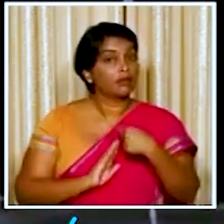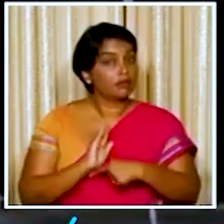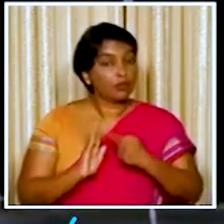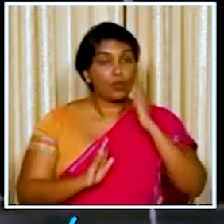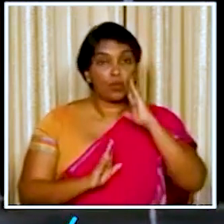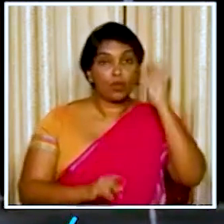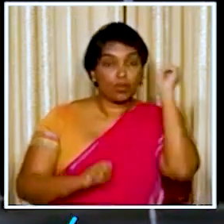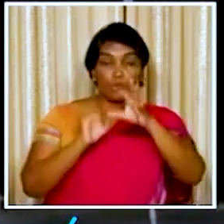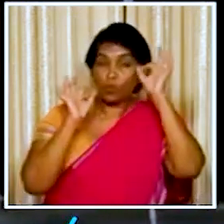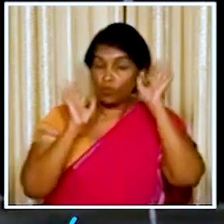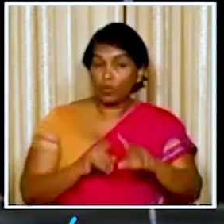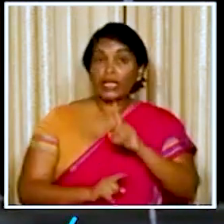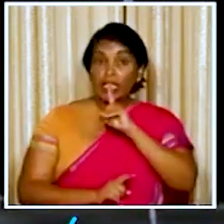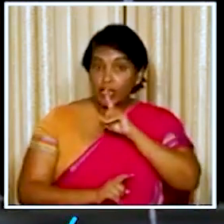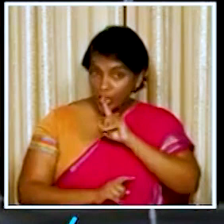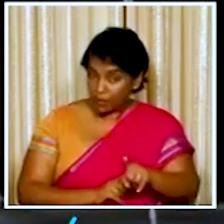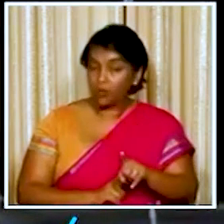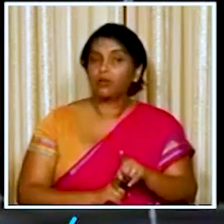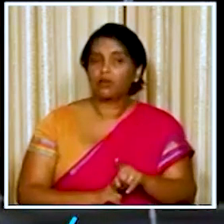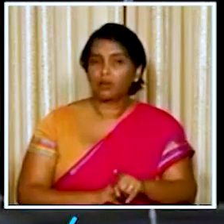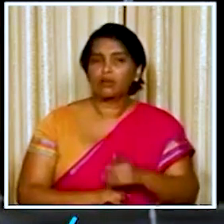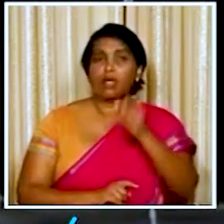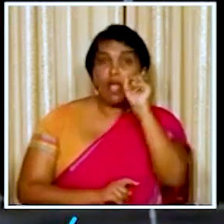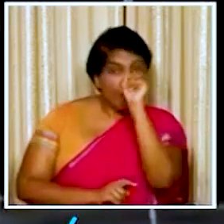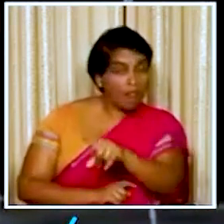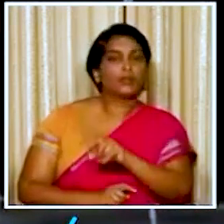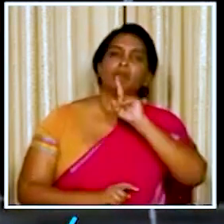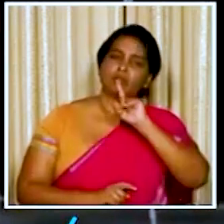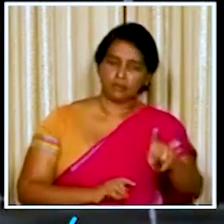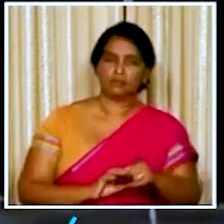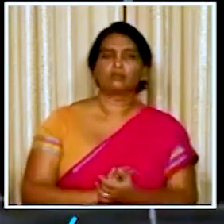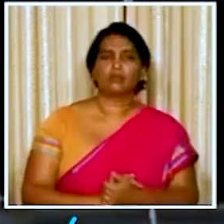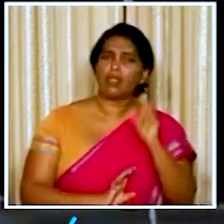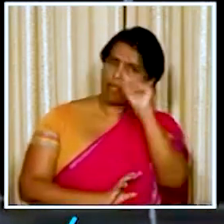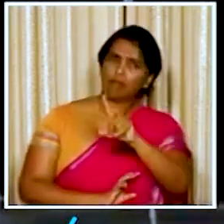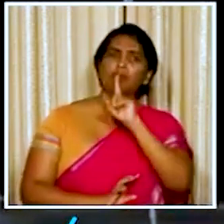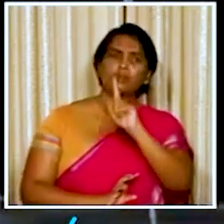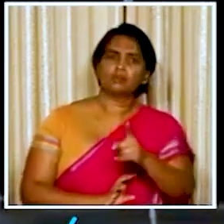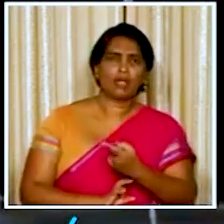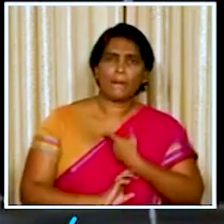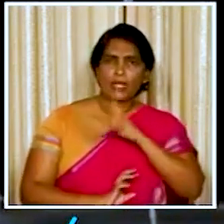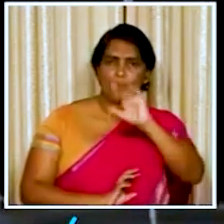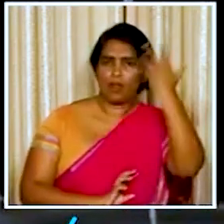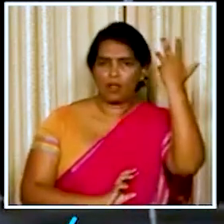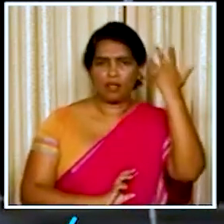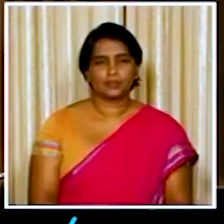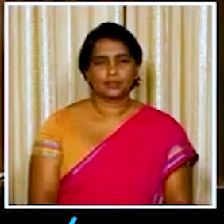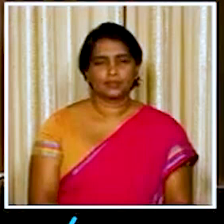විදේශ ප්‍රේෂණය එවන්න එපා කියලා කවුරු හරි කියලා තියෙනවා නම් කරුණාකරලා ඒක නම් කළා කියන්න. නම් කළා කියන්න. අපි කවදාකවත් එහෙම කියලා